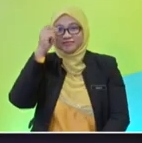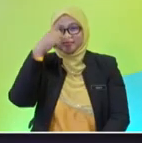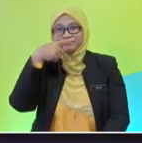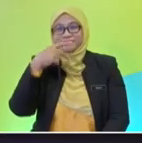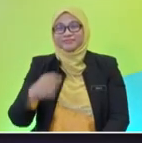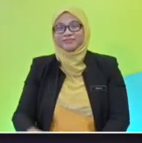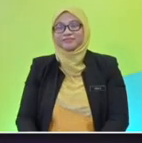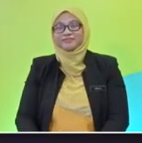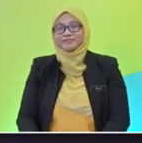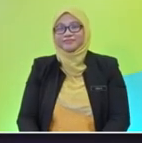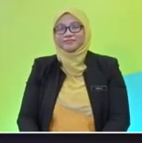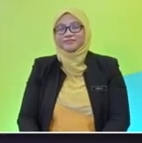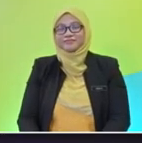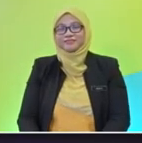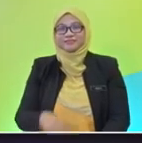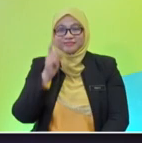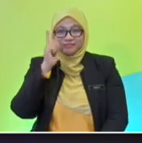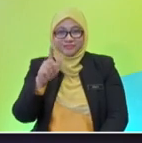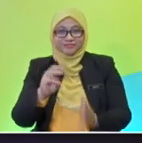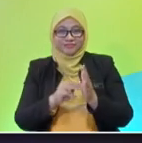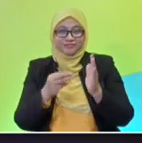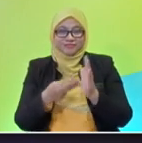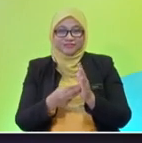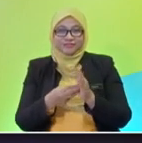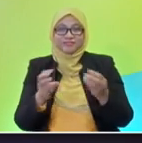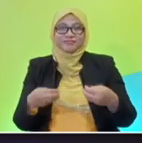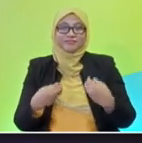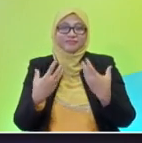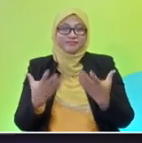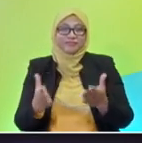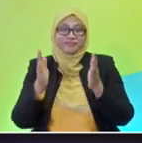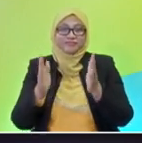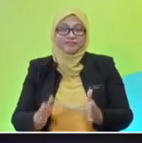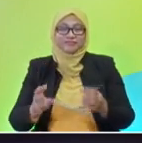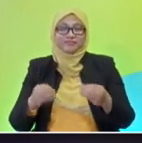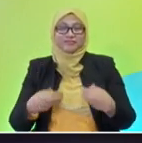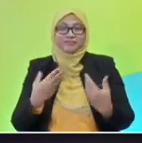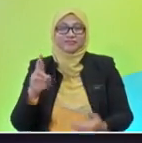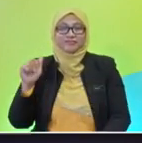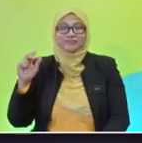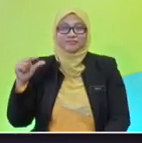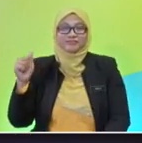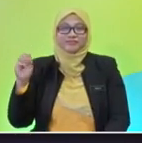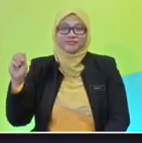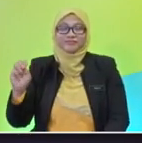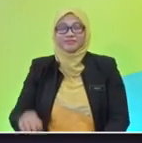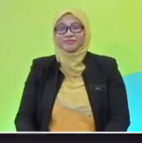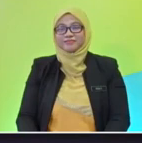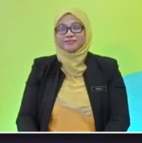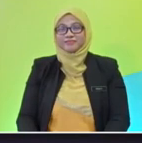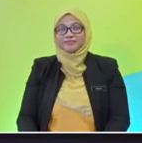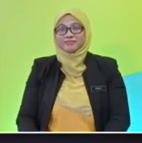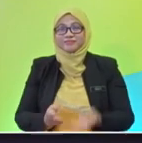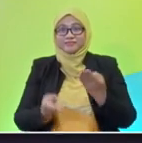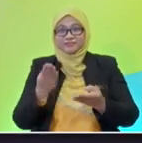ialah maksud. Kita lihat maksudnya, banyak orang, banyak ragam. Ya, cikgu. Okey, kalau macam hanya seorang pun dalam kelas kan, mesti